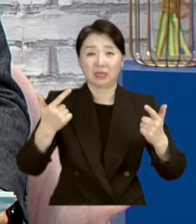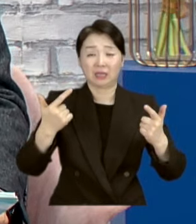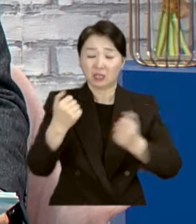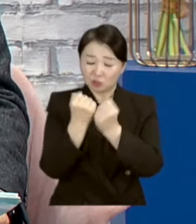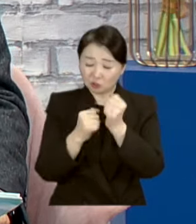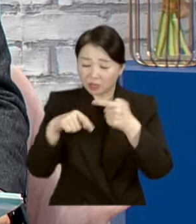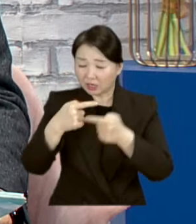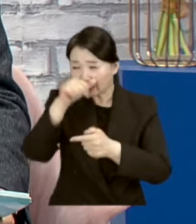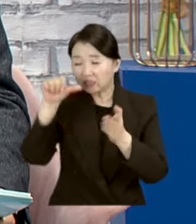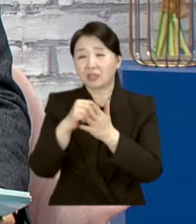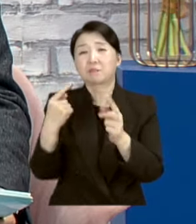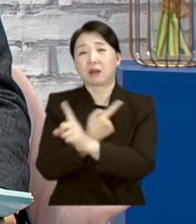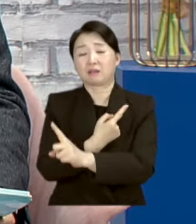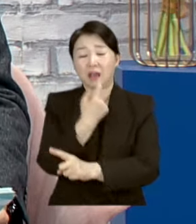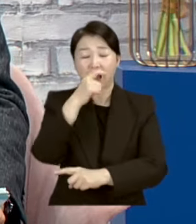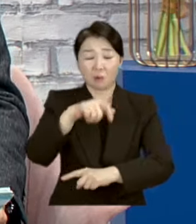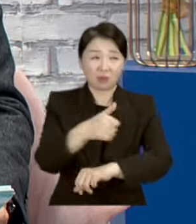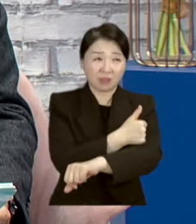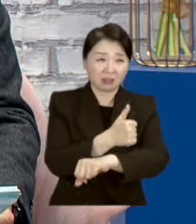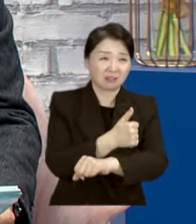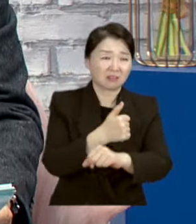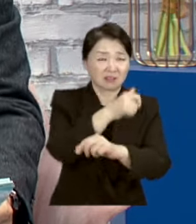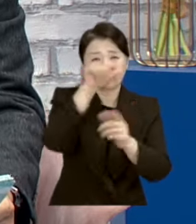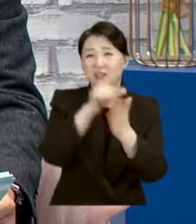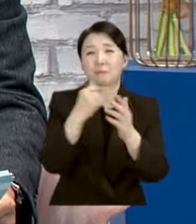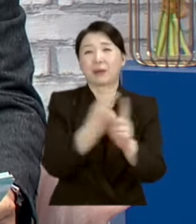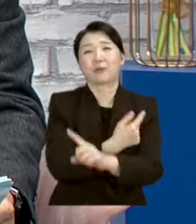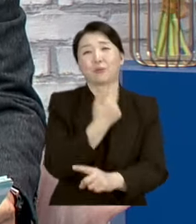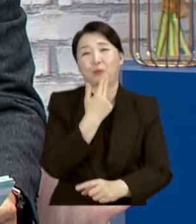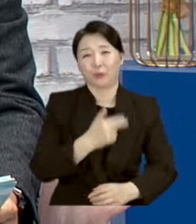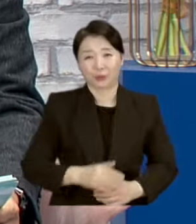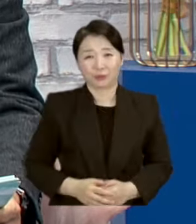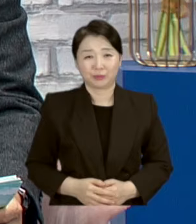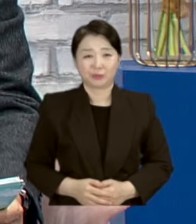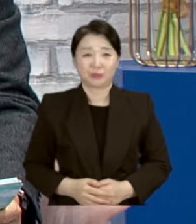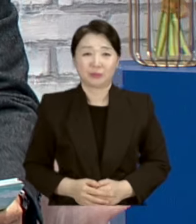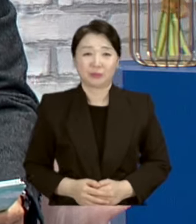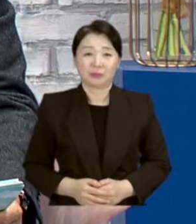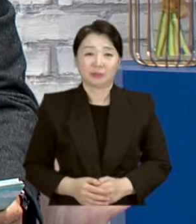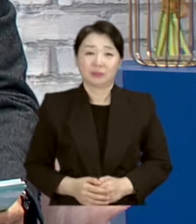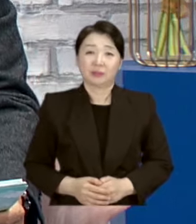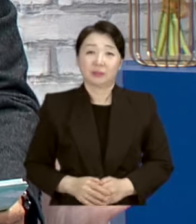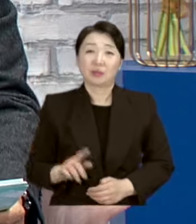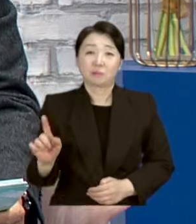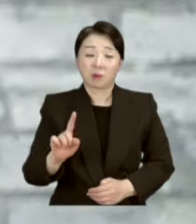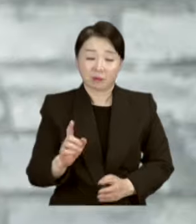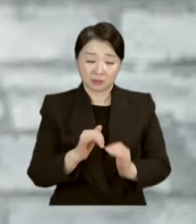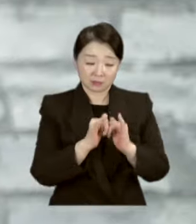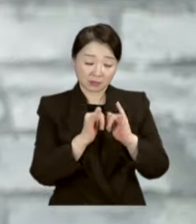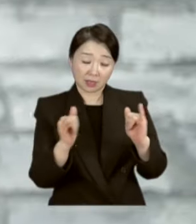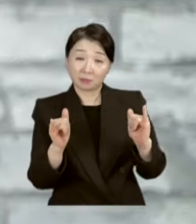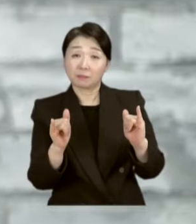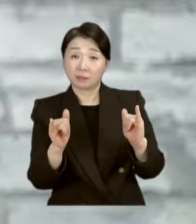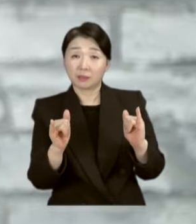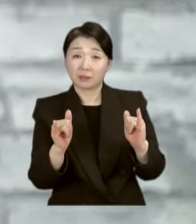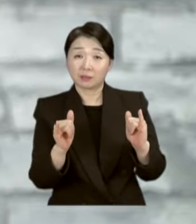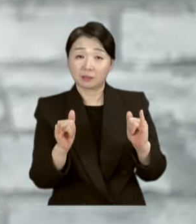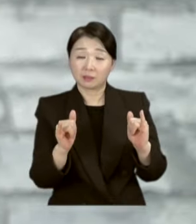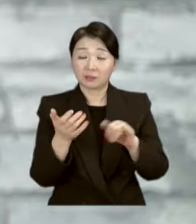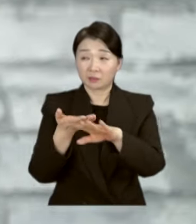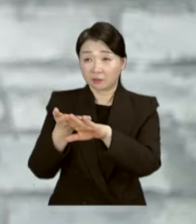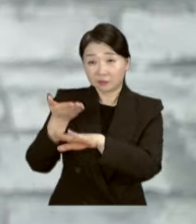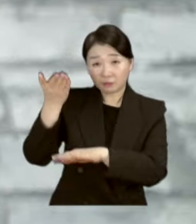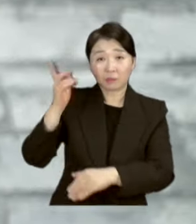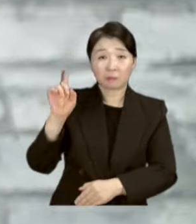바뀌는데. 학원 보낸다고 인생 바뀌나 안 바뀌어요. 자, 아니, 근데 그러면은 그 전에 저는 그게 있어요. 사람이 선수들이 워낙